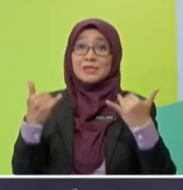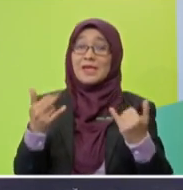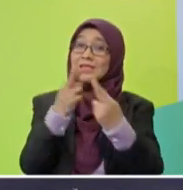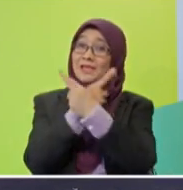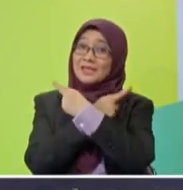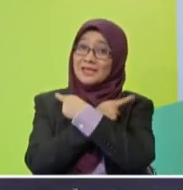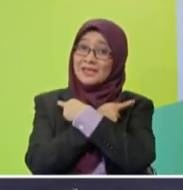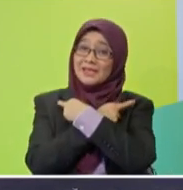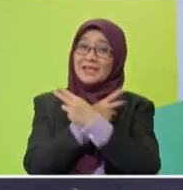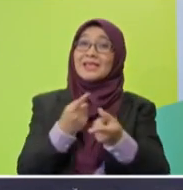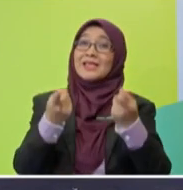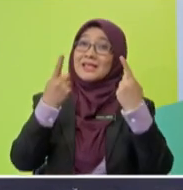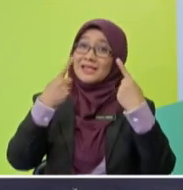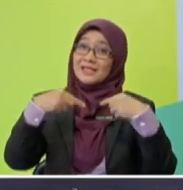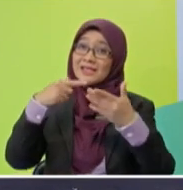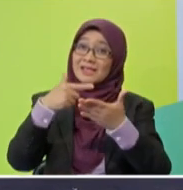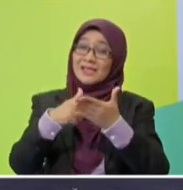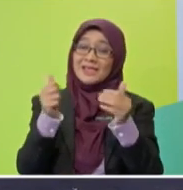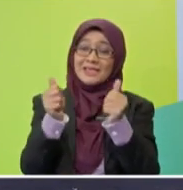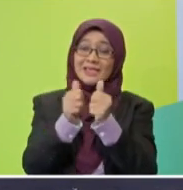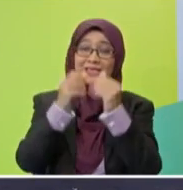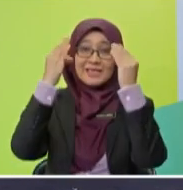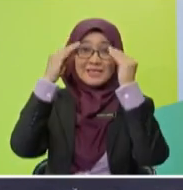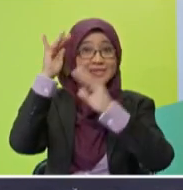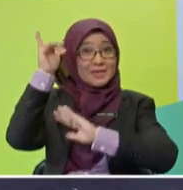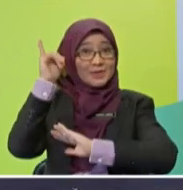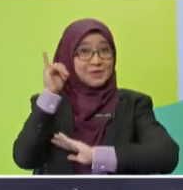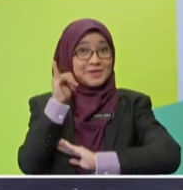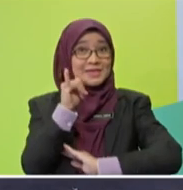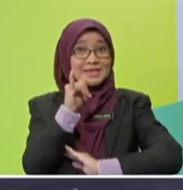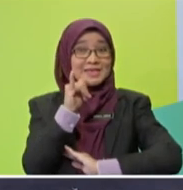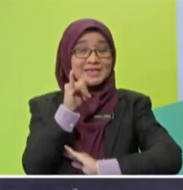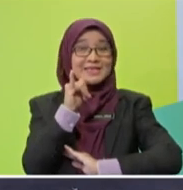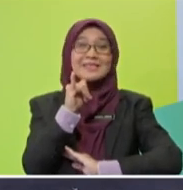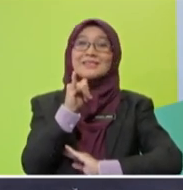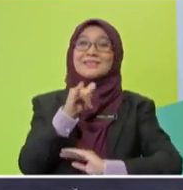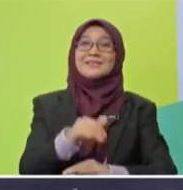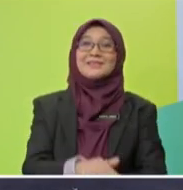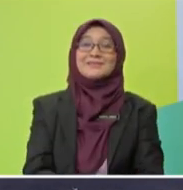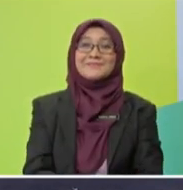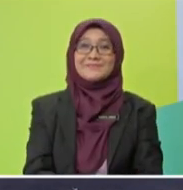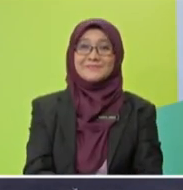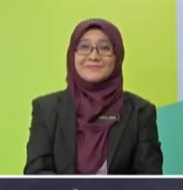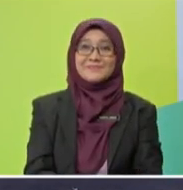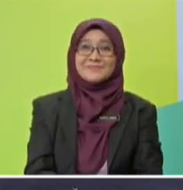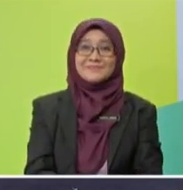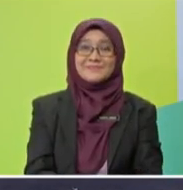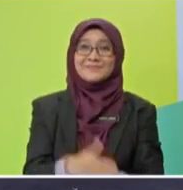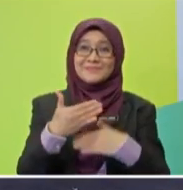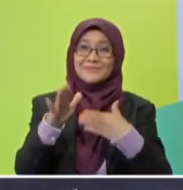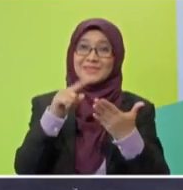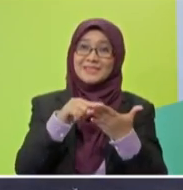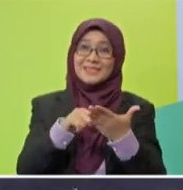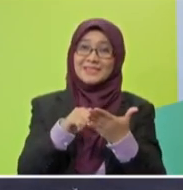selepas ini bersama Cu Yani dengan berbagai lagi pembelajaran yang menarik dan menyerukan selepas